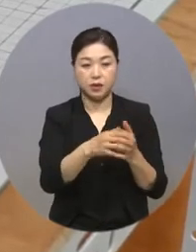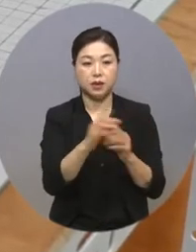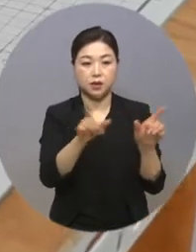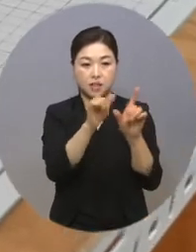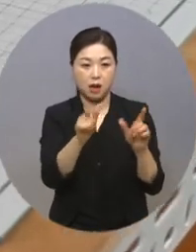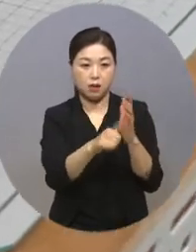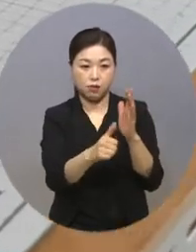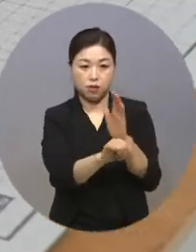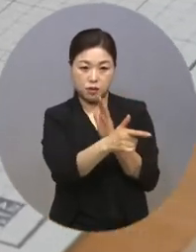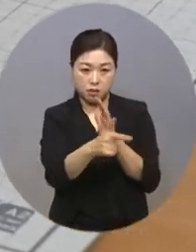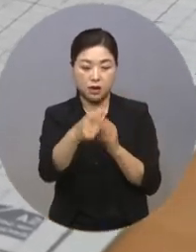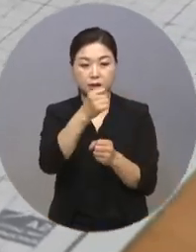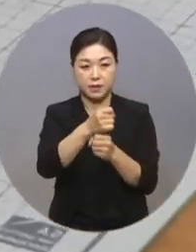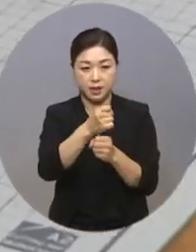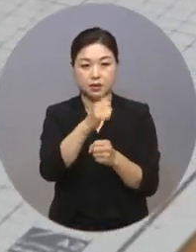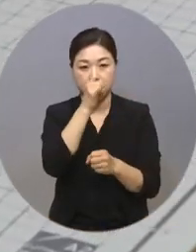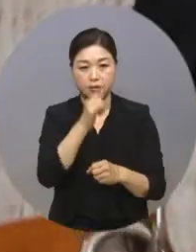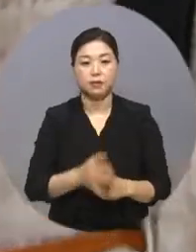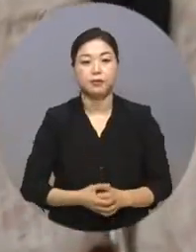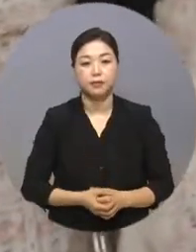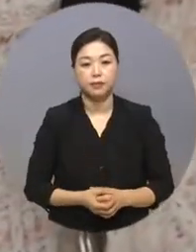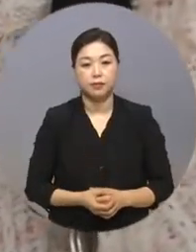소품 만들기가 한창입니다.